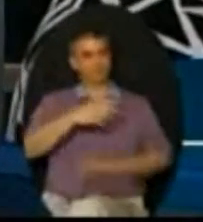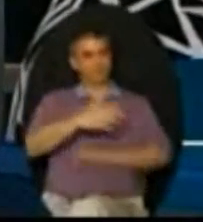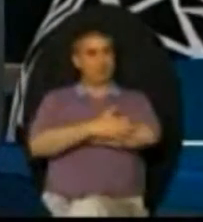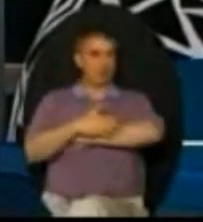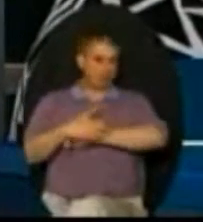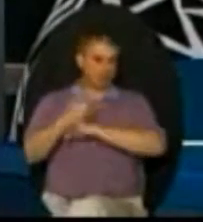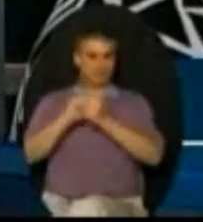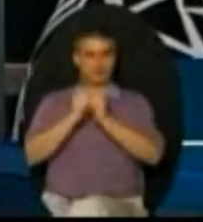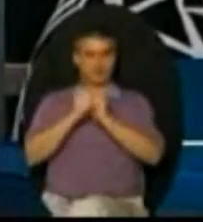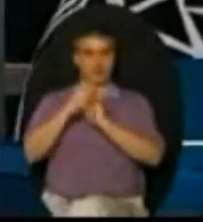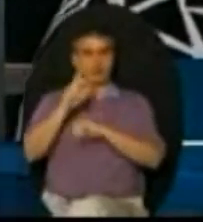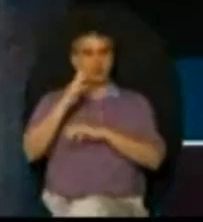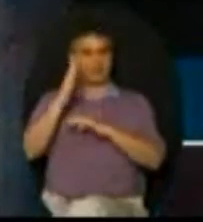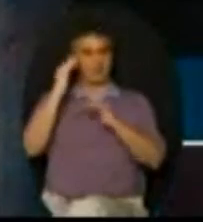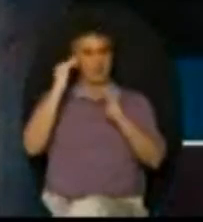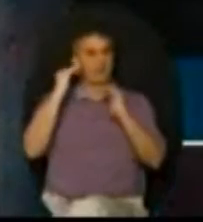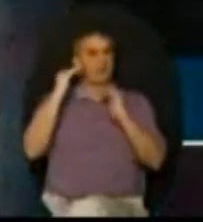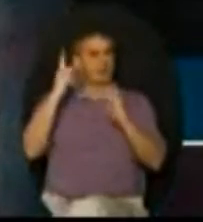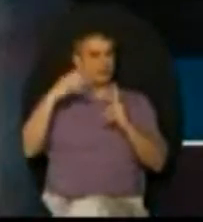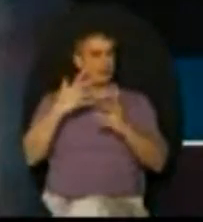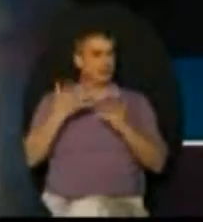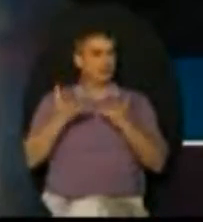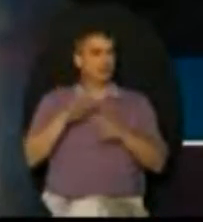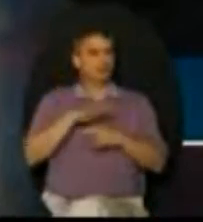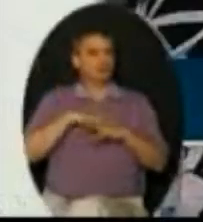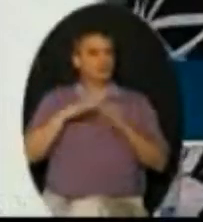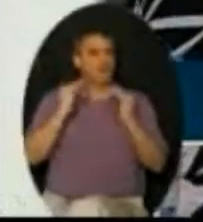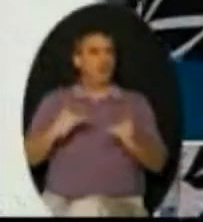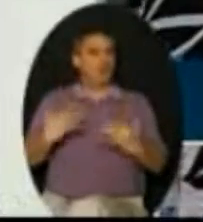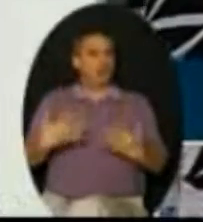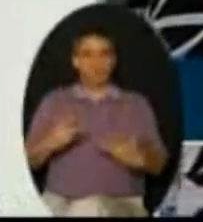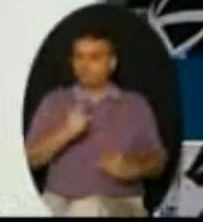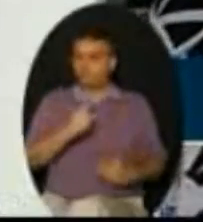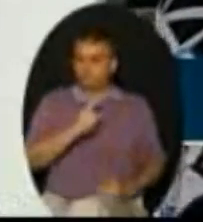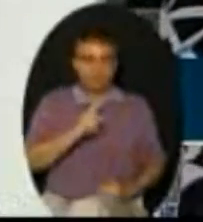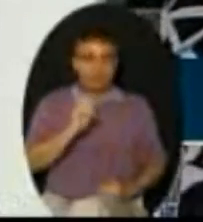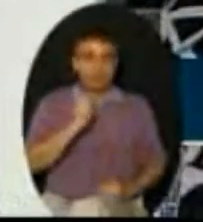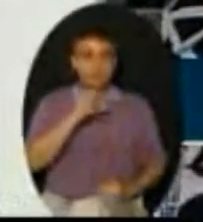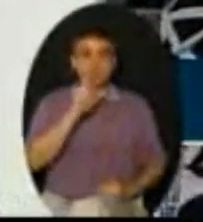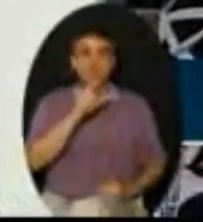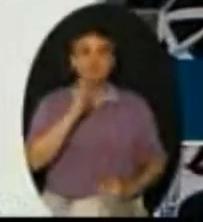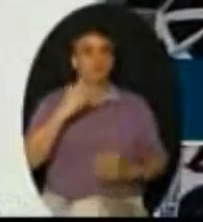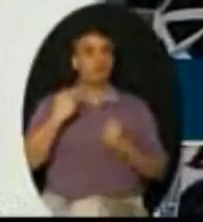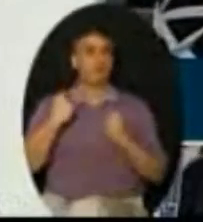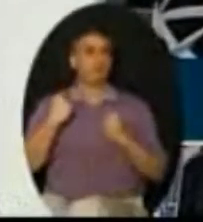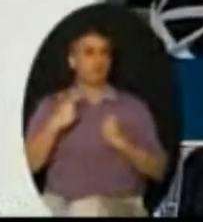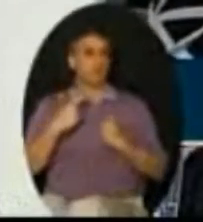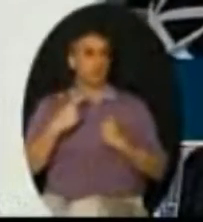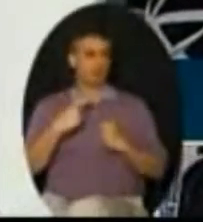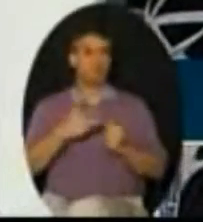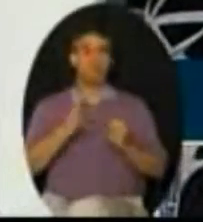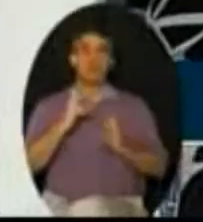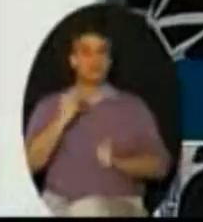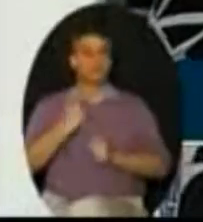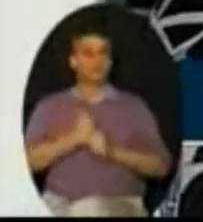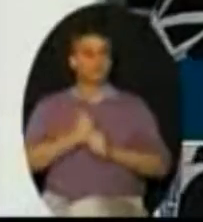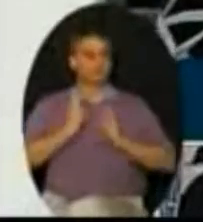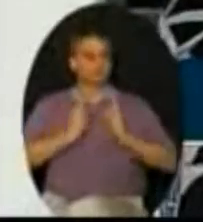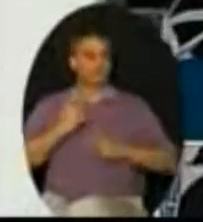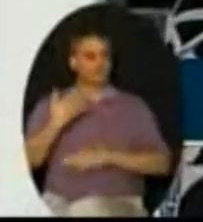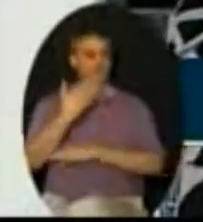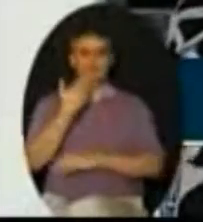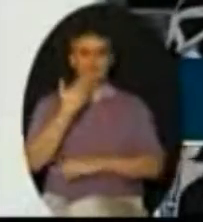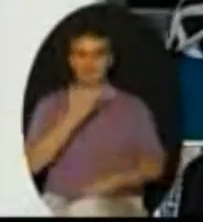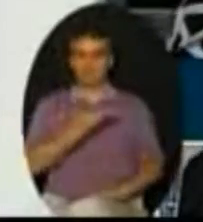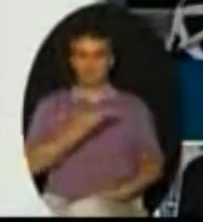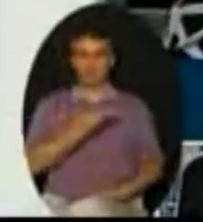העניים או השכבות הנחשלות. אני רוצה להגיד לכם שדווקא מדובר באוכלוסיות מאוד חזקות, מאוד יצרניות של מדינת